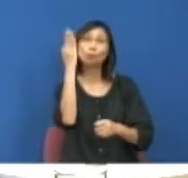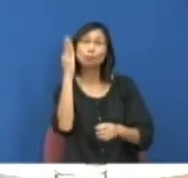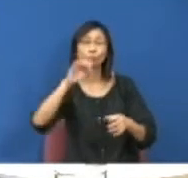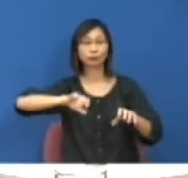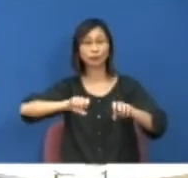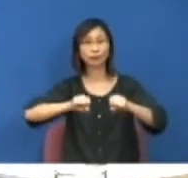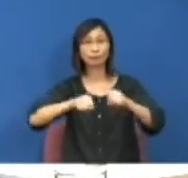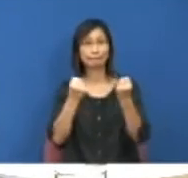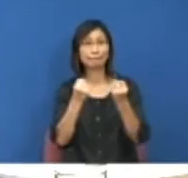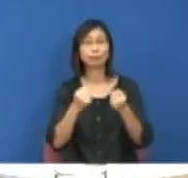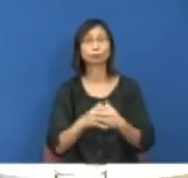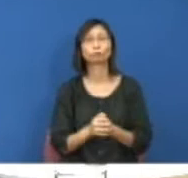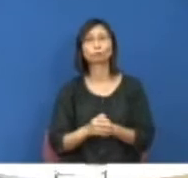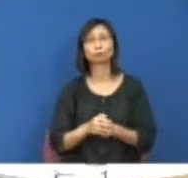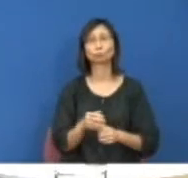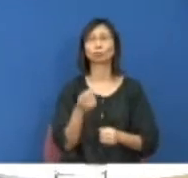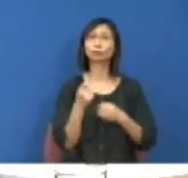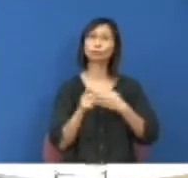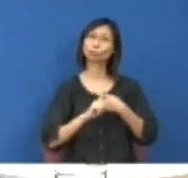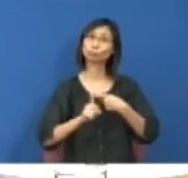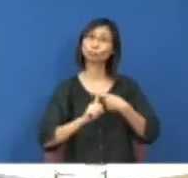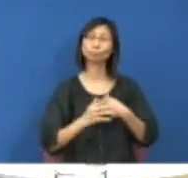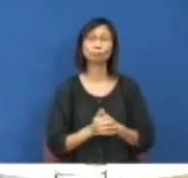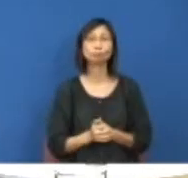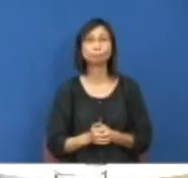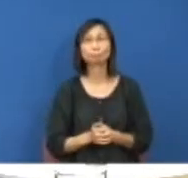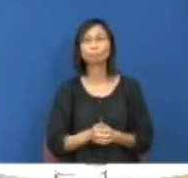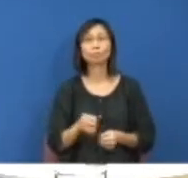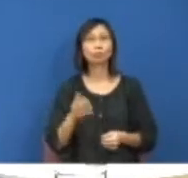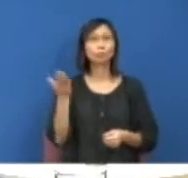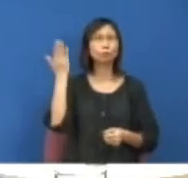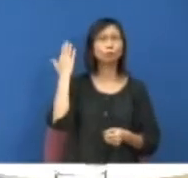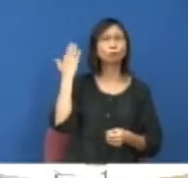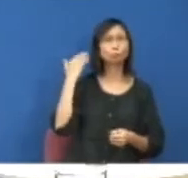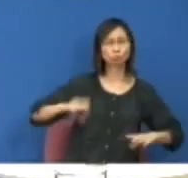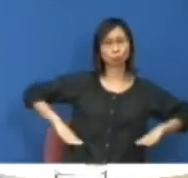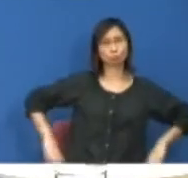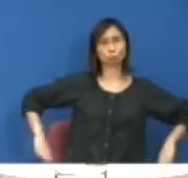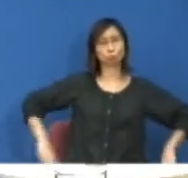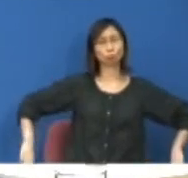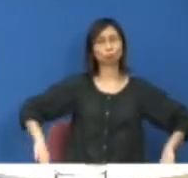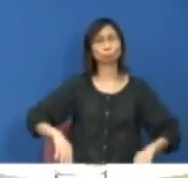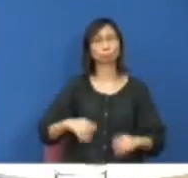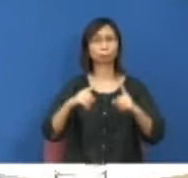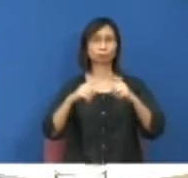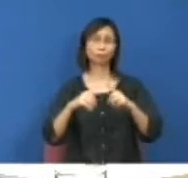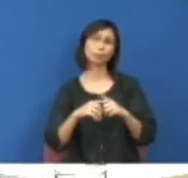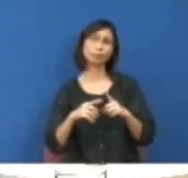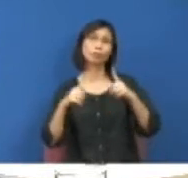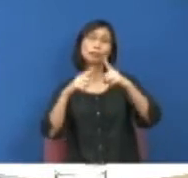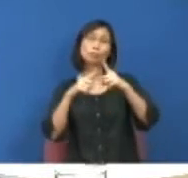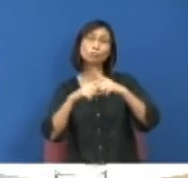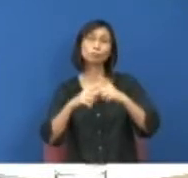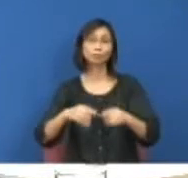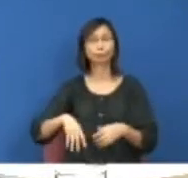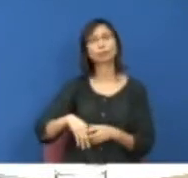者我喺韓龍嗰度見過啲韓國人啊，踢爛啲鐵欄啊，或者鐵馬攞啲鐵枝出